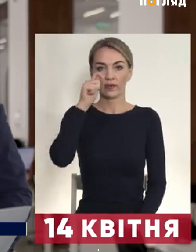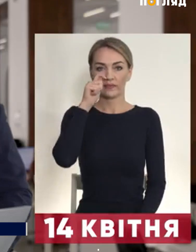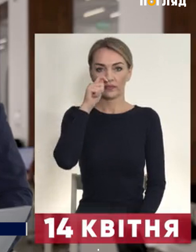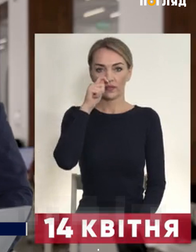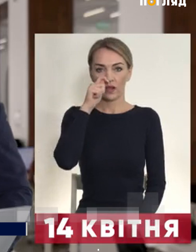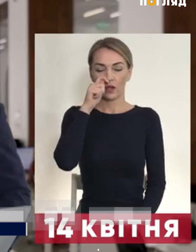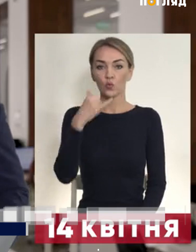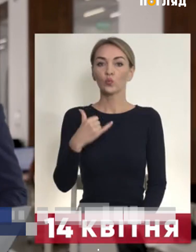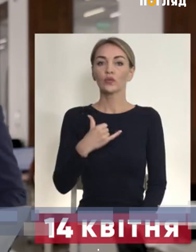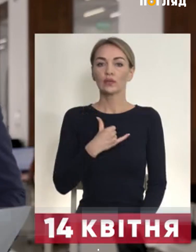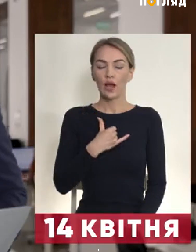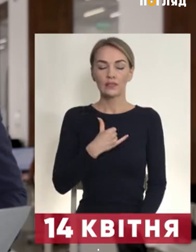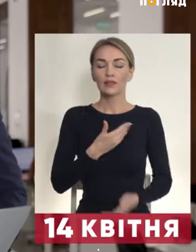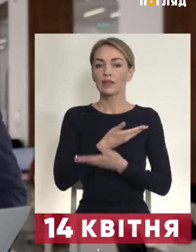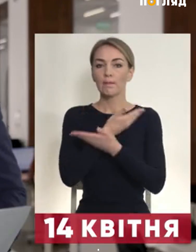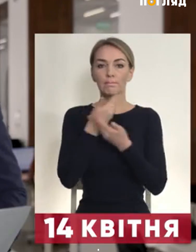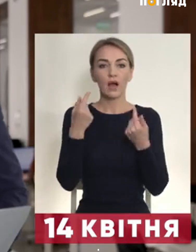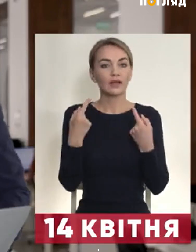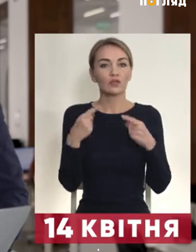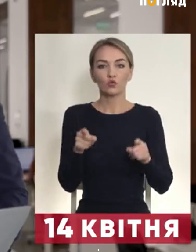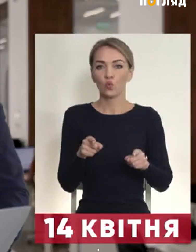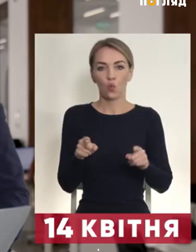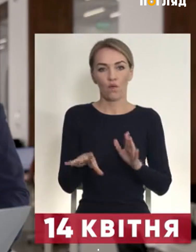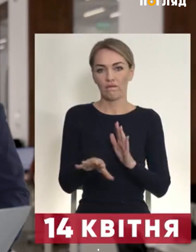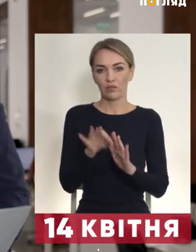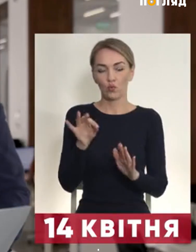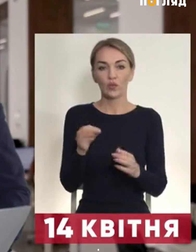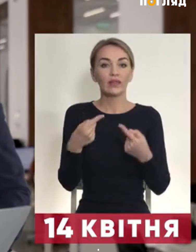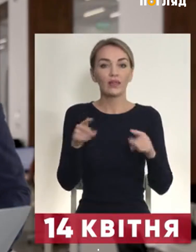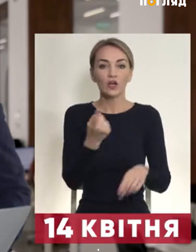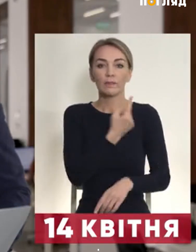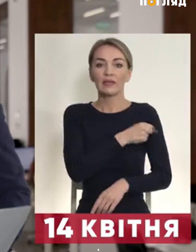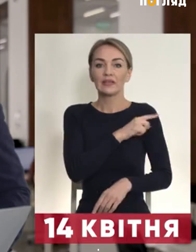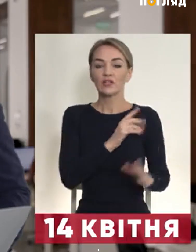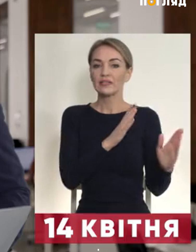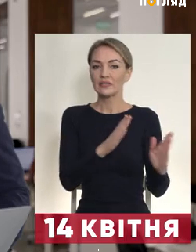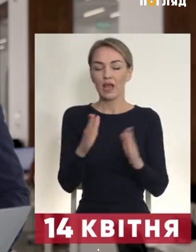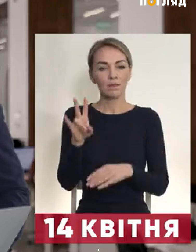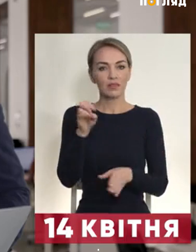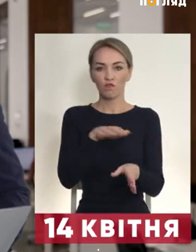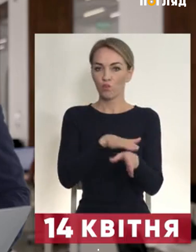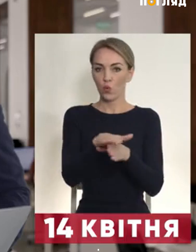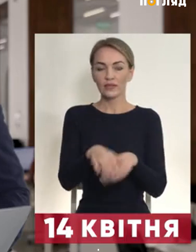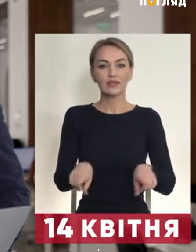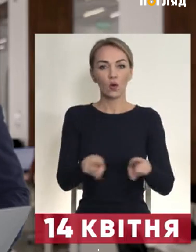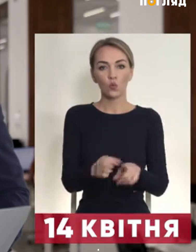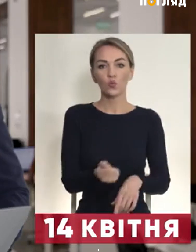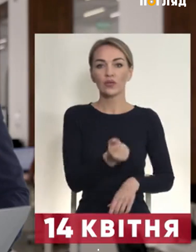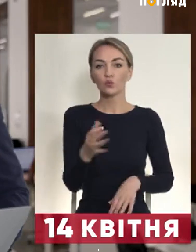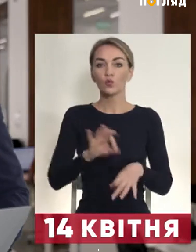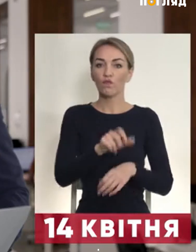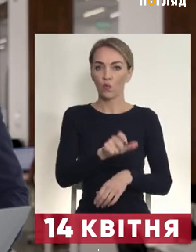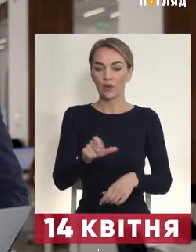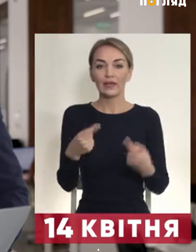у нас немає іншого вибору. Інакше медична система не впорядься з такою кількістю хворих,